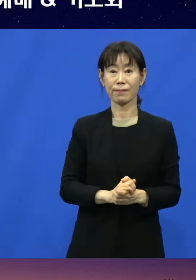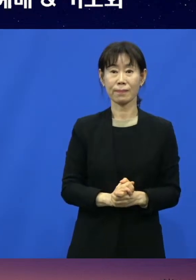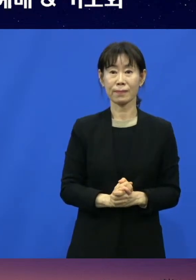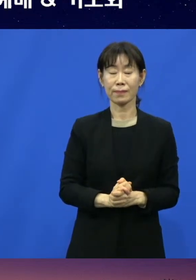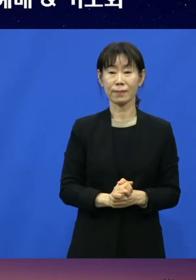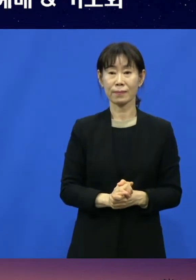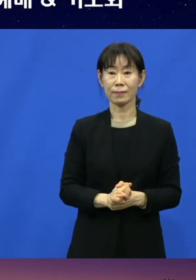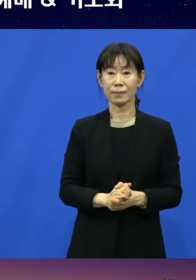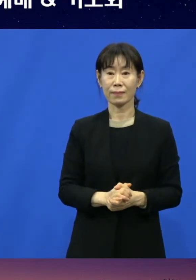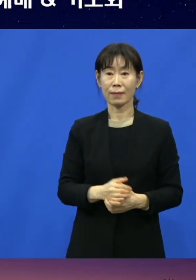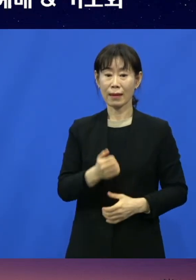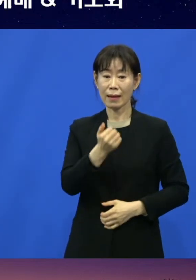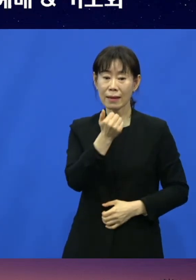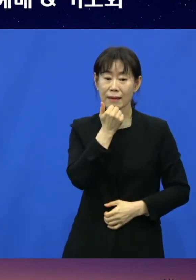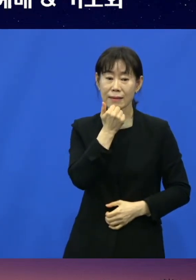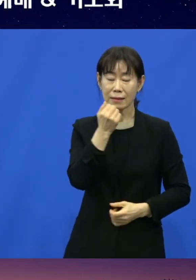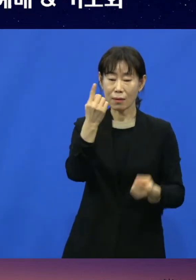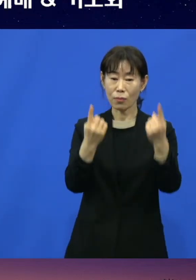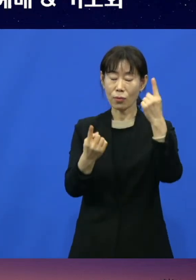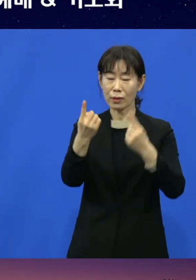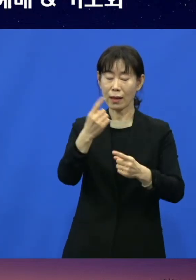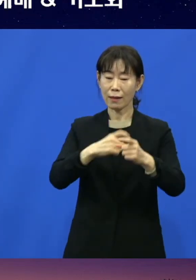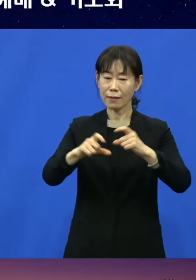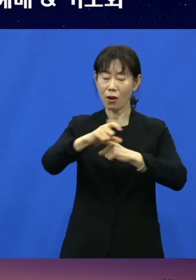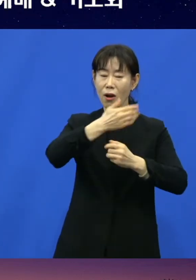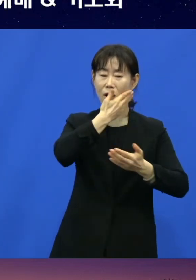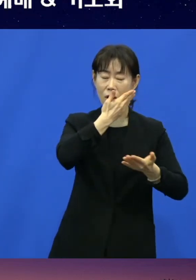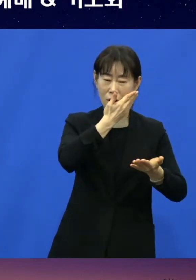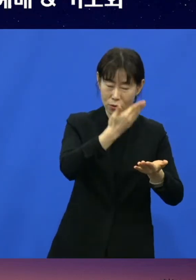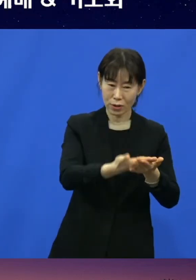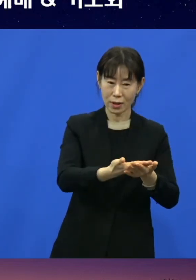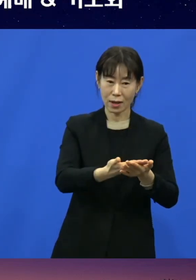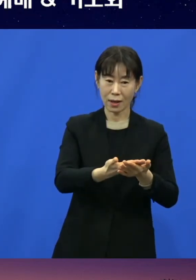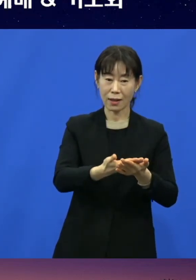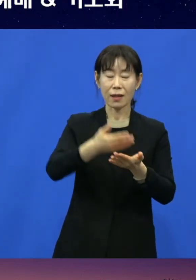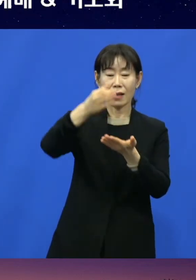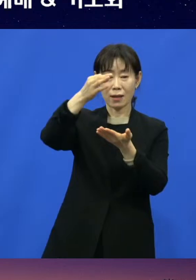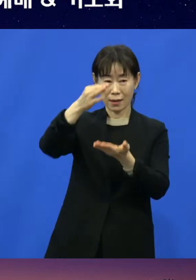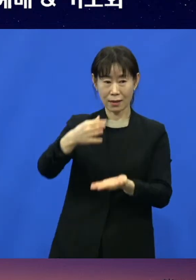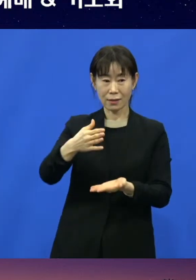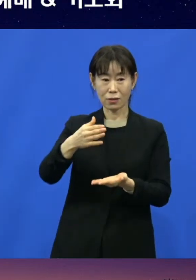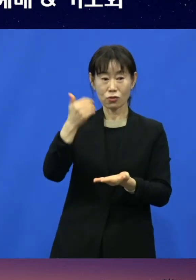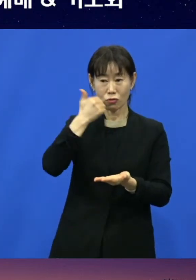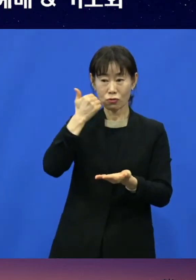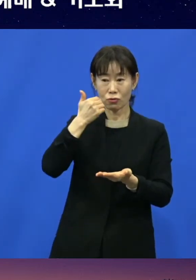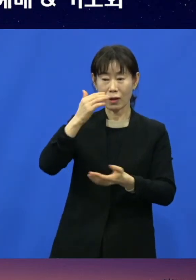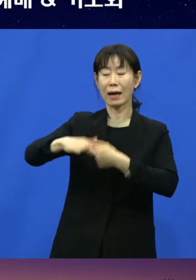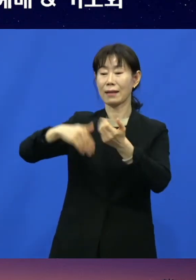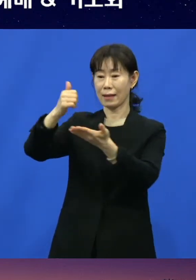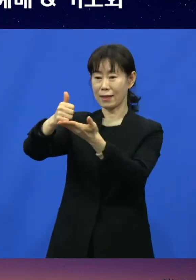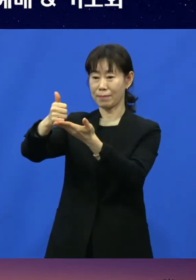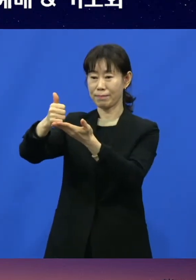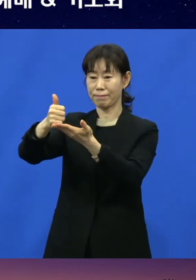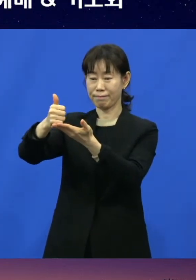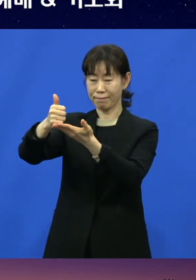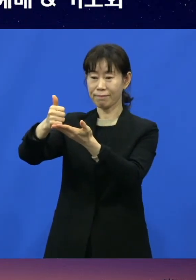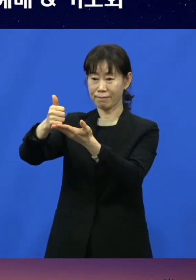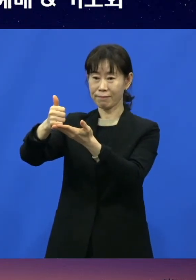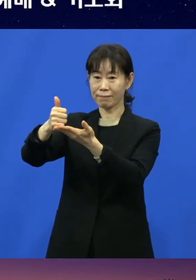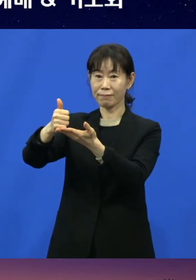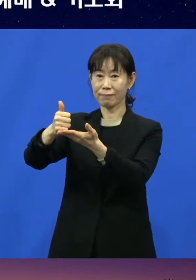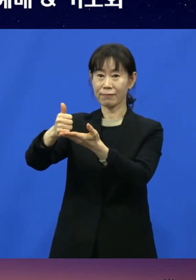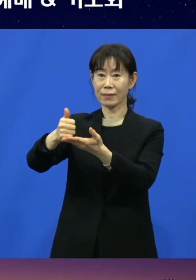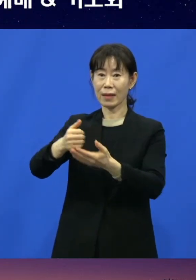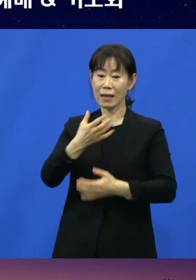그러니까 이삭보다 더 귀한 존재는 하나님, 더 높은 가치는 하나님. 그러니까 이삭을 바친 아브라함이